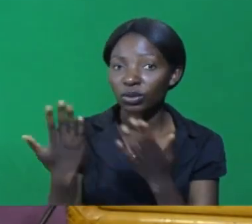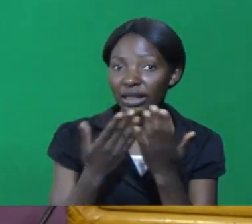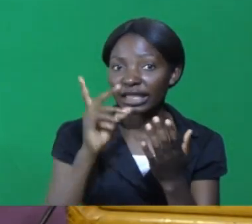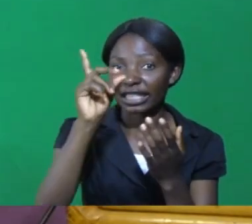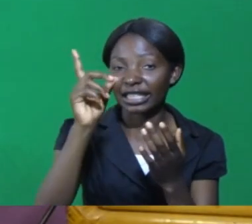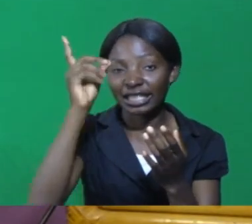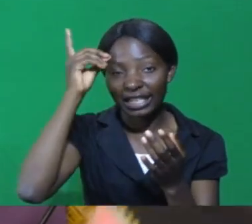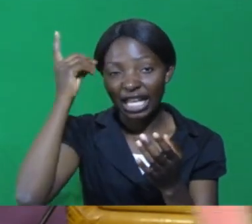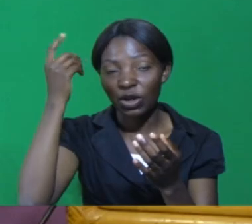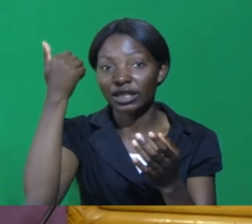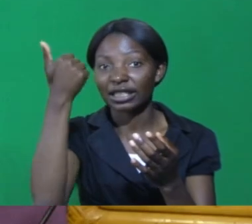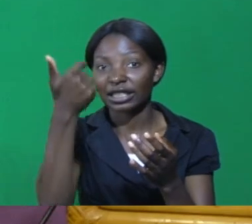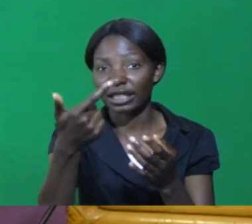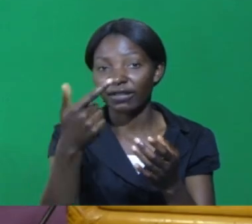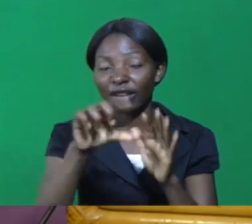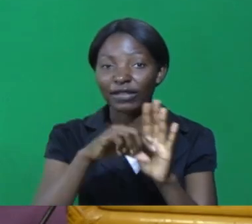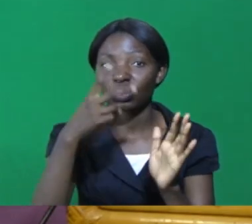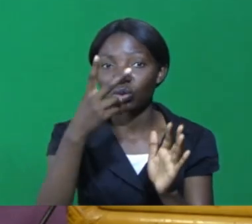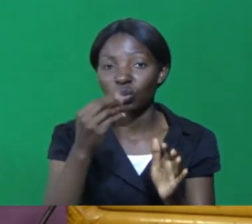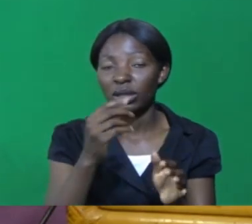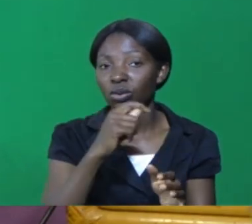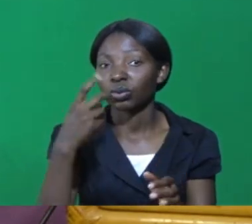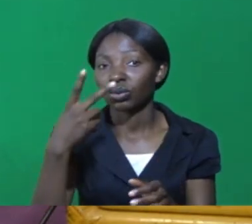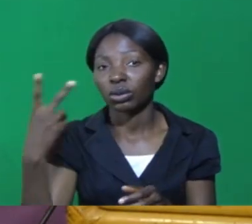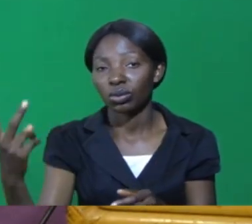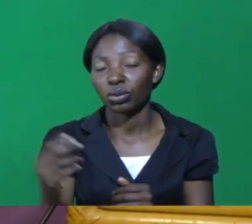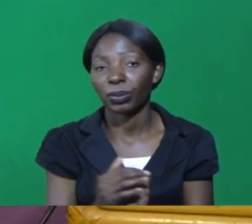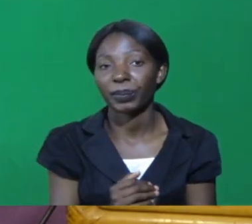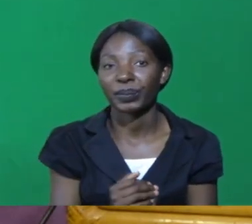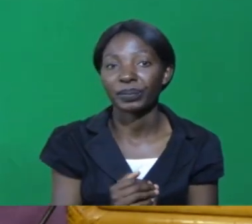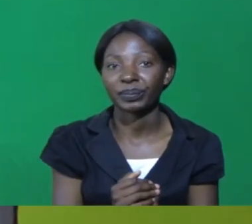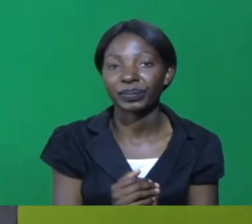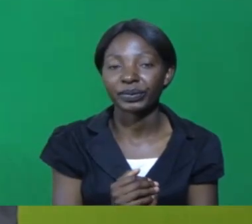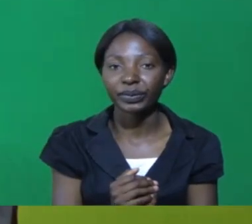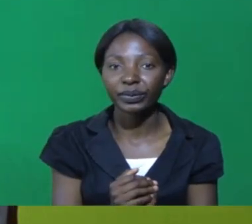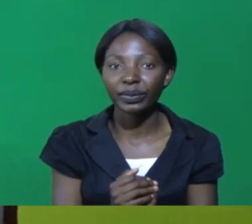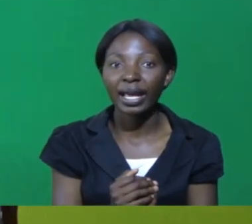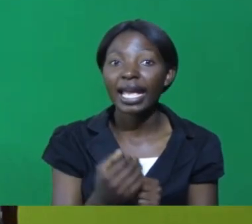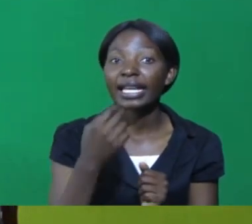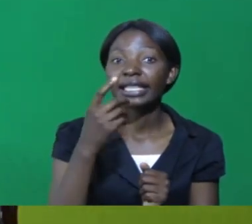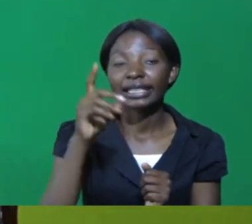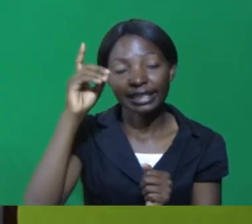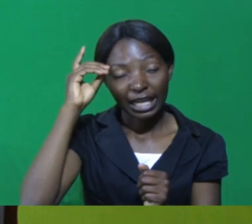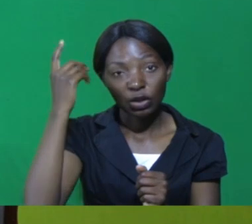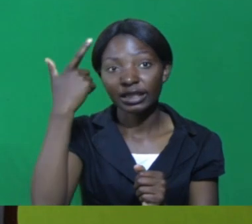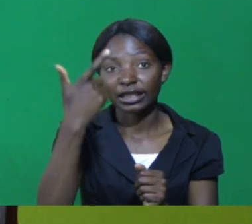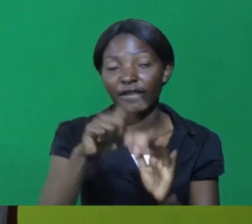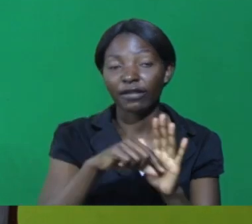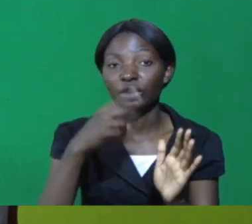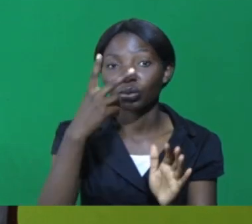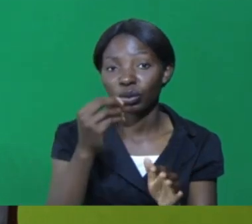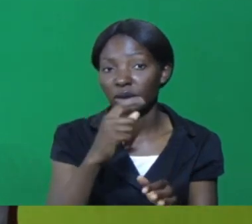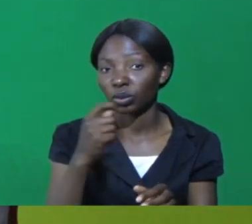7 kubva verse 20 kusvika pa22. Okay. Verengerai vateereri vanzwe ipapo. Daniel 7 kubva pavhesi ya 20 kuenda